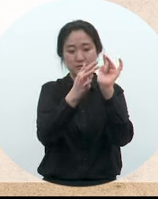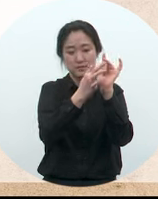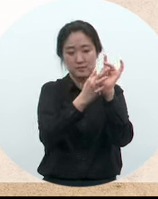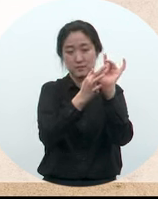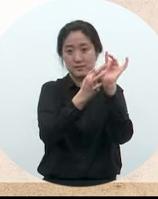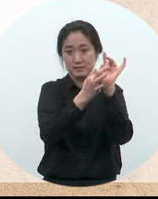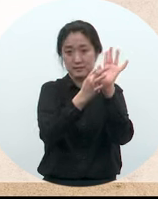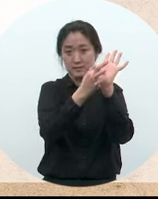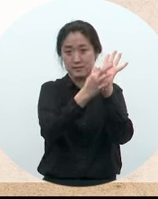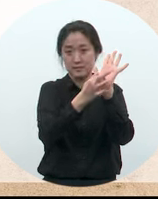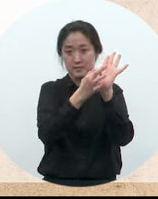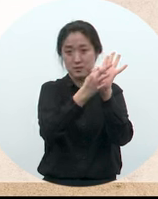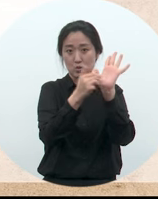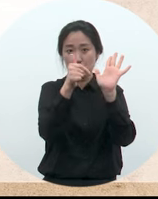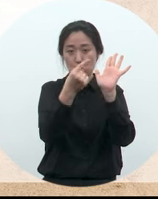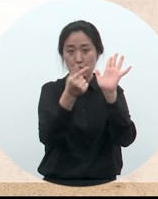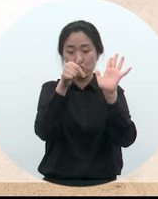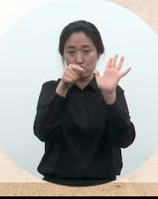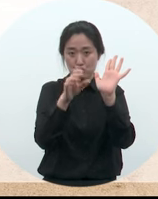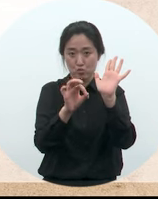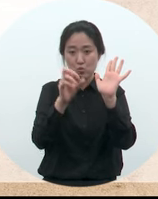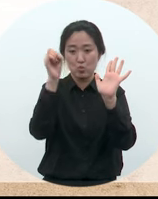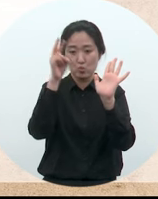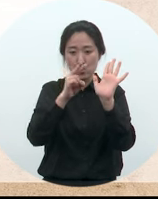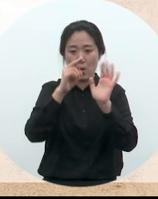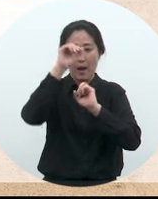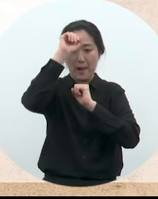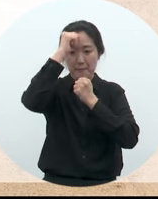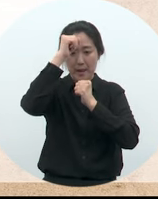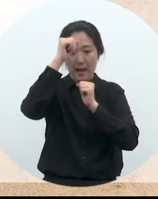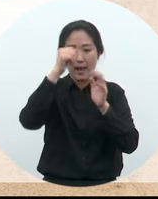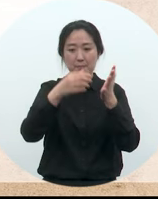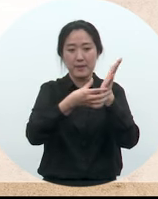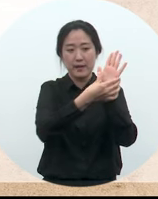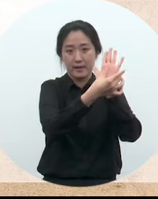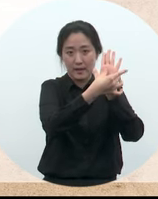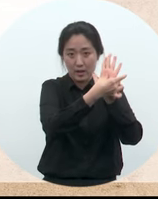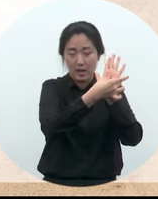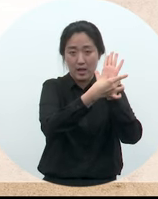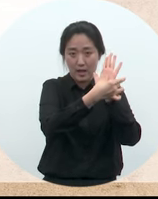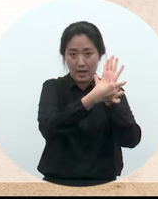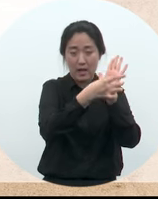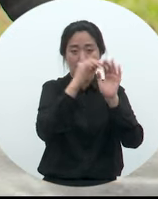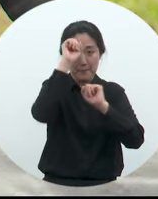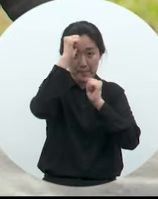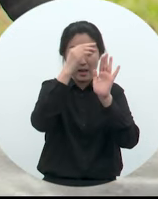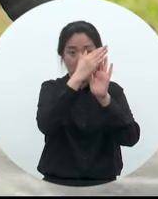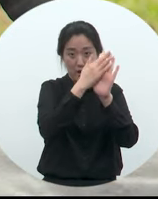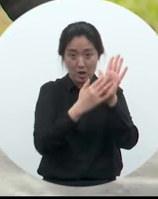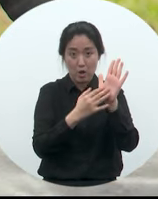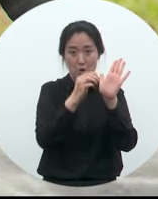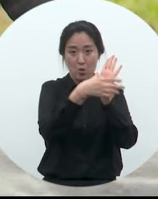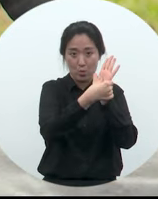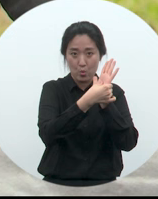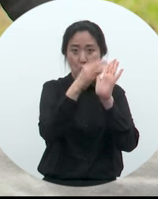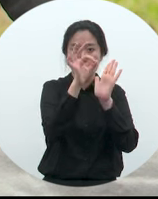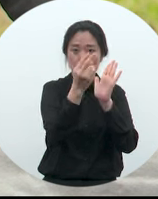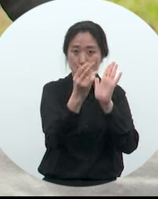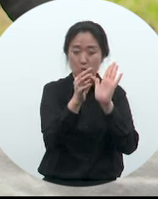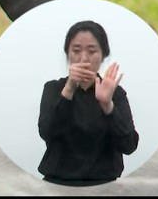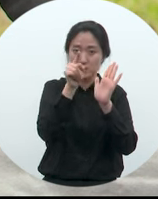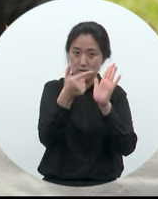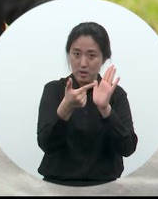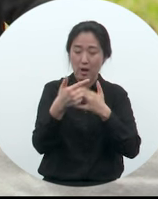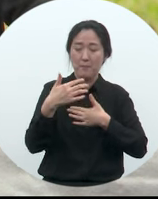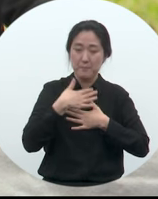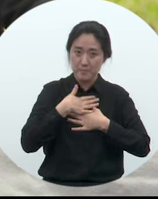쓰는 것이죠. 그래서 노궁혈, 발바닥에 있는 용천지압혈 이런 것을 활용을 해보는 것도